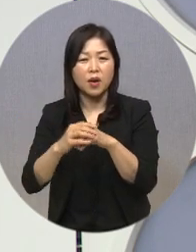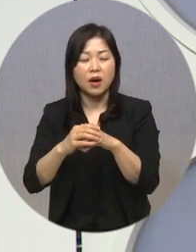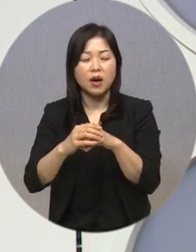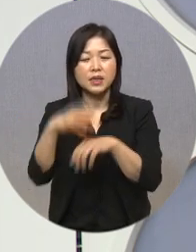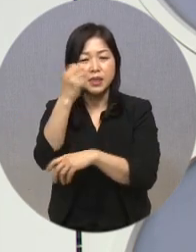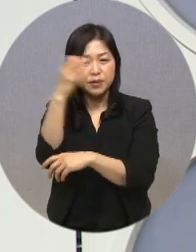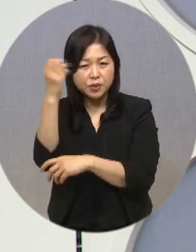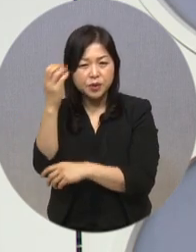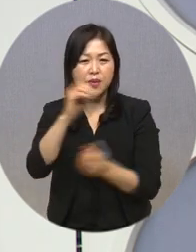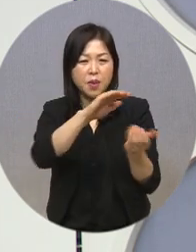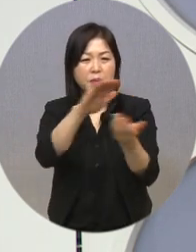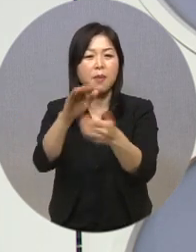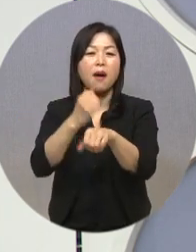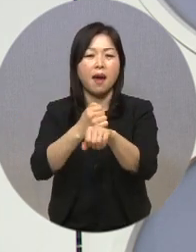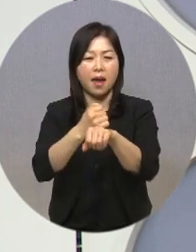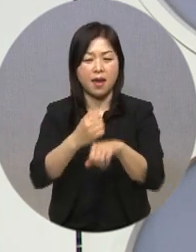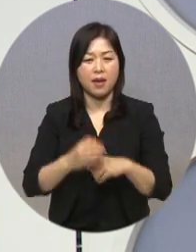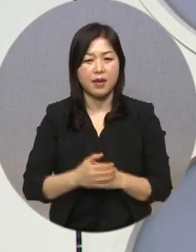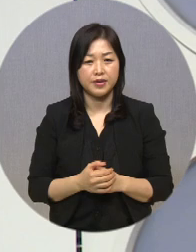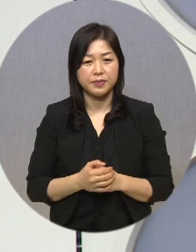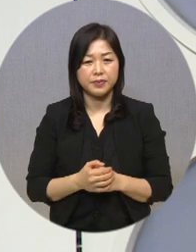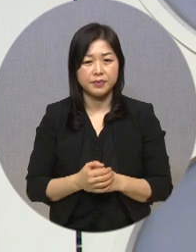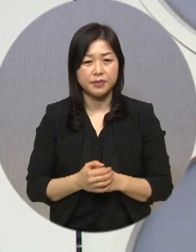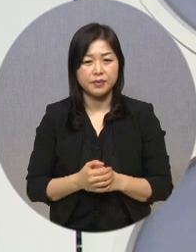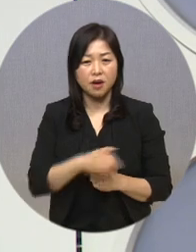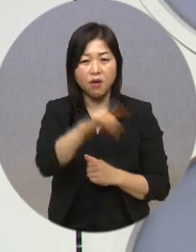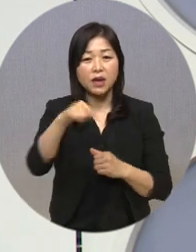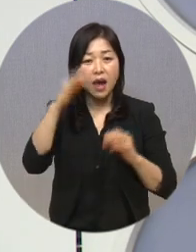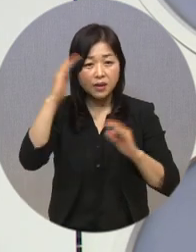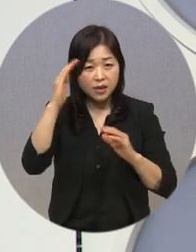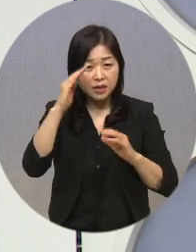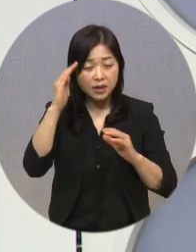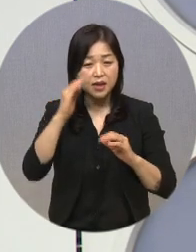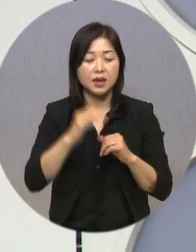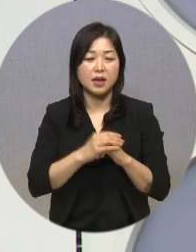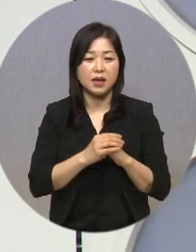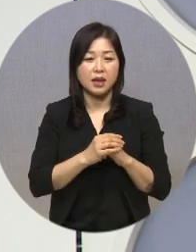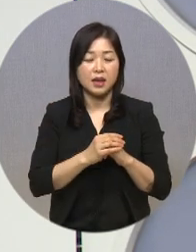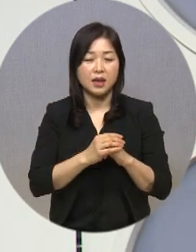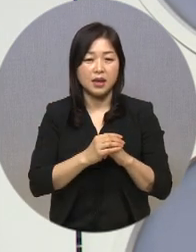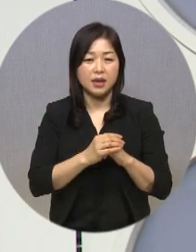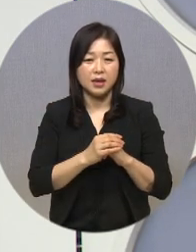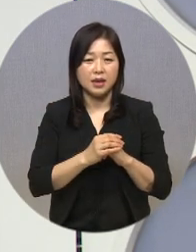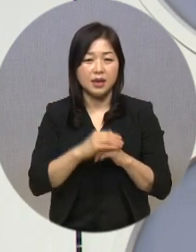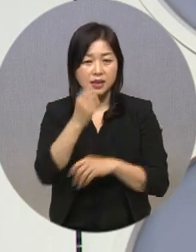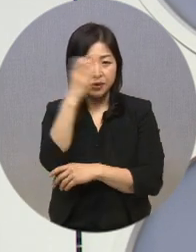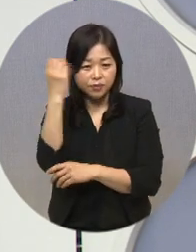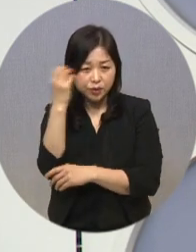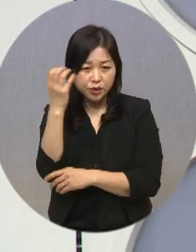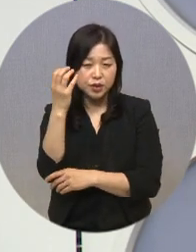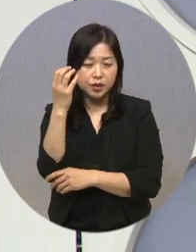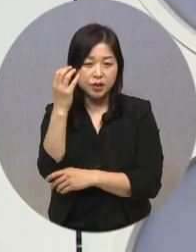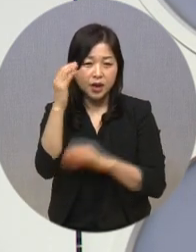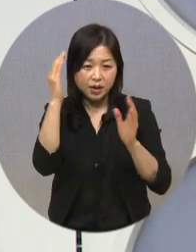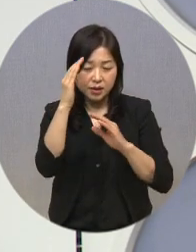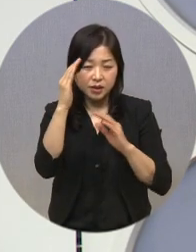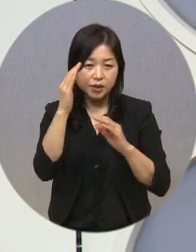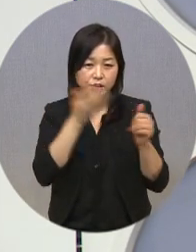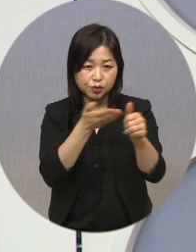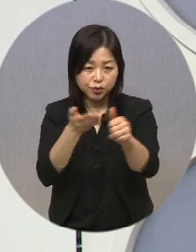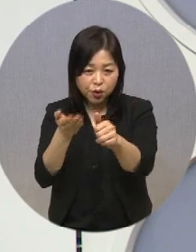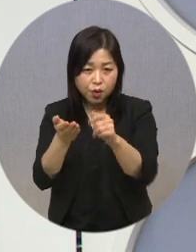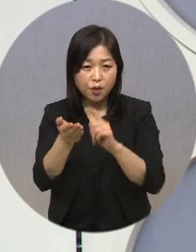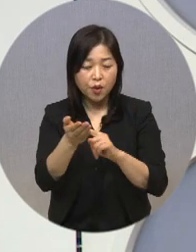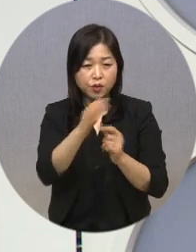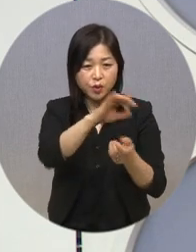신문을 거기 이제 한 일구 여덟 학생들 갖다 주고 뭉탱이로 그러고 또 돈 걷고 돈